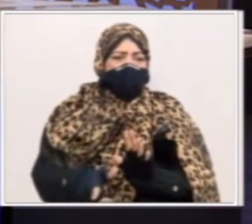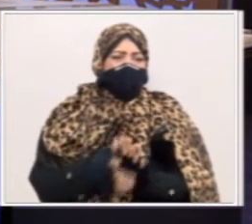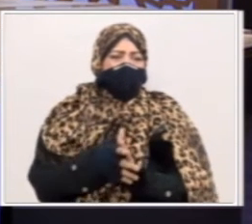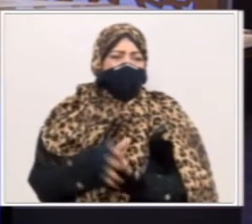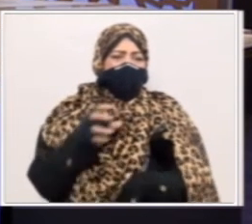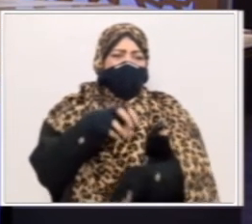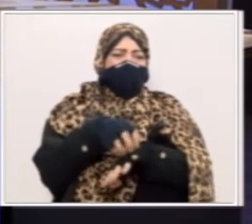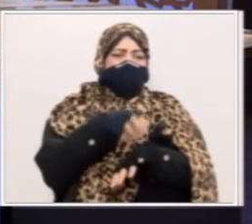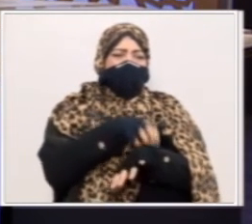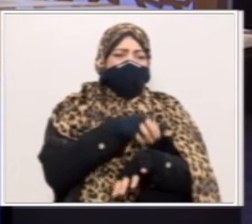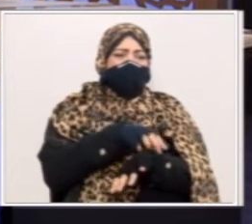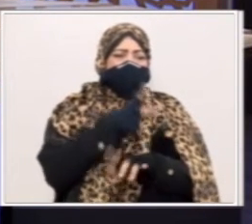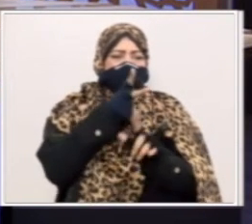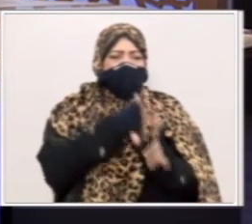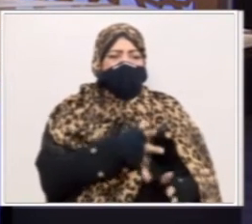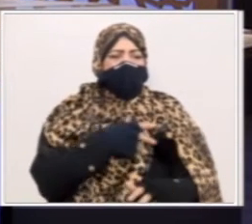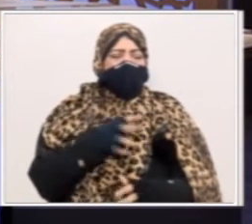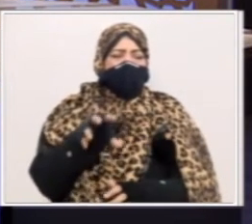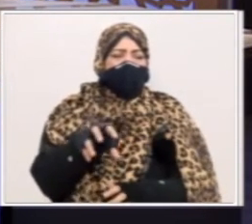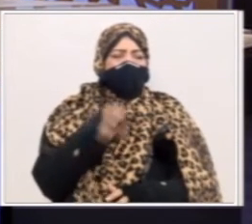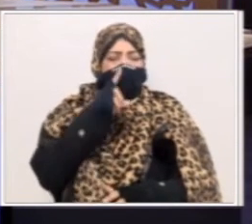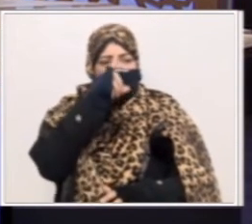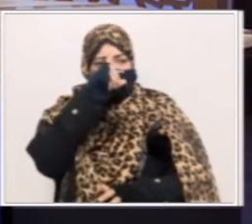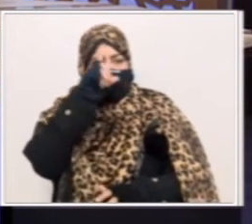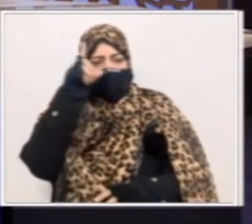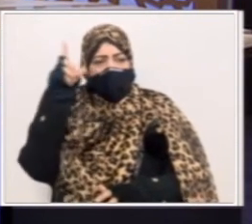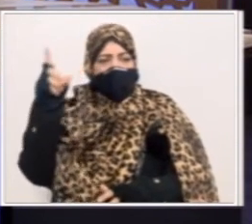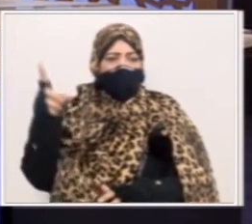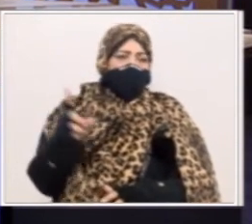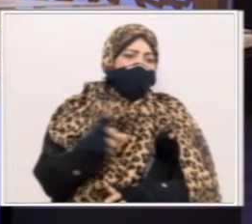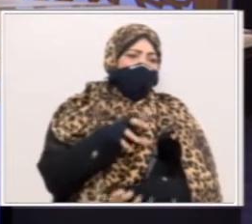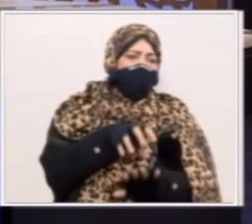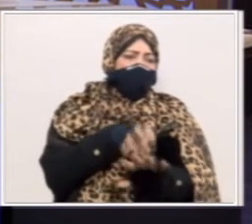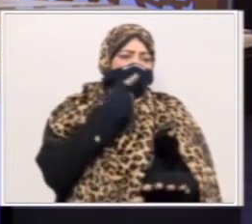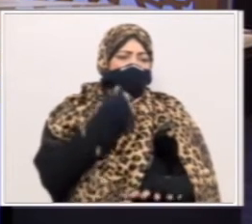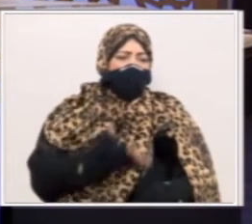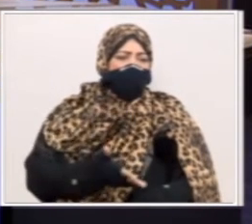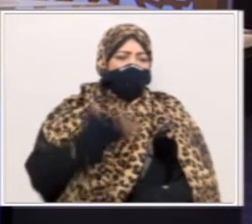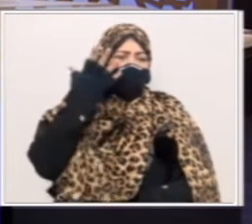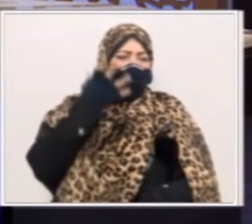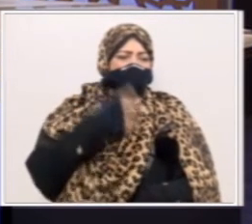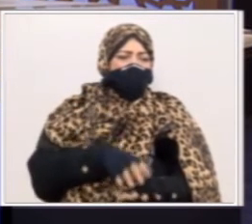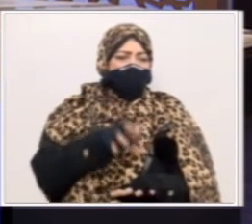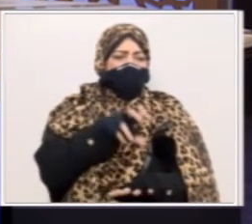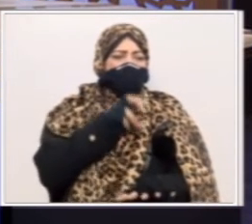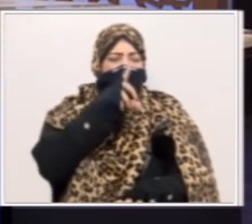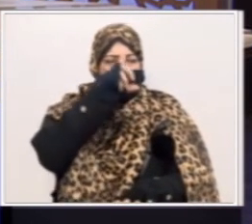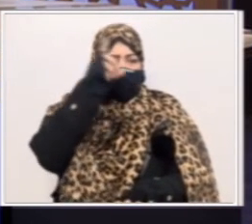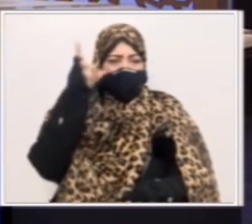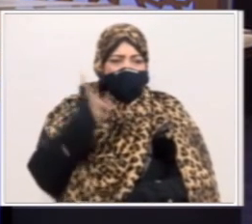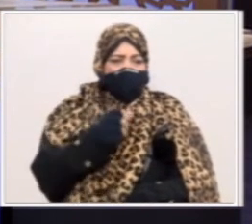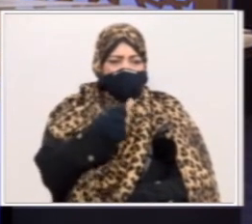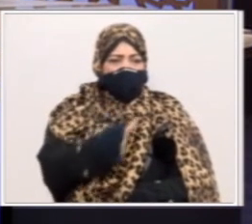بالعامية اللي يحتجم ويصيب تصيب لدوخة ويجوا أهله يبخوه بشوية مية ويعطوه طاسة فيها مية سكر والله طاسة